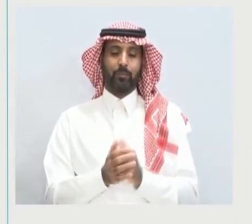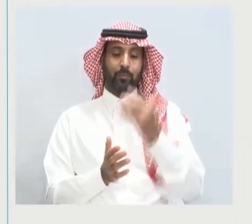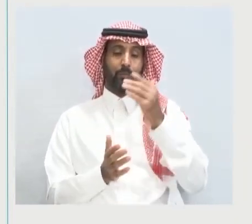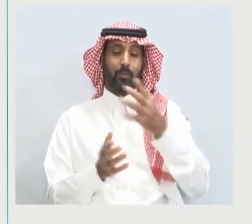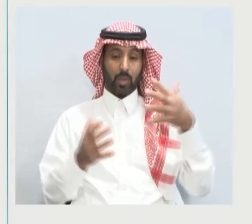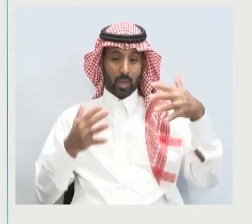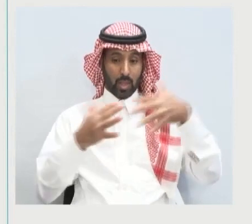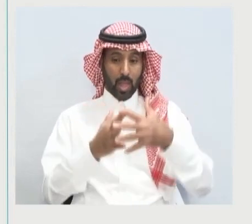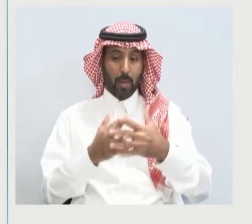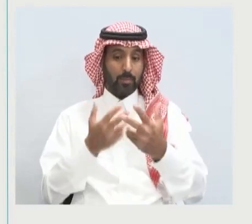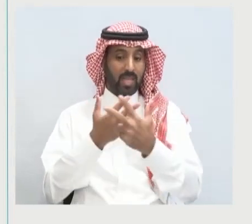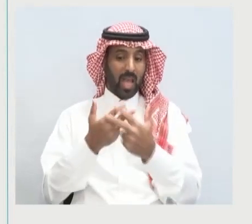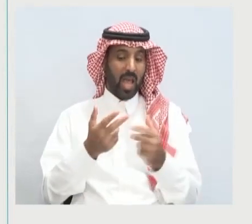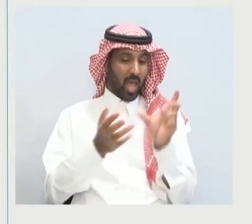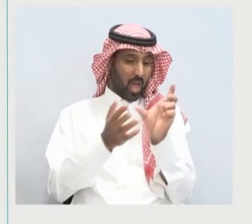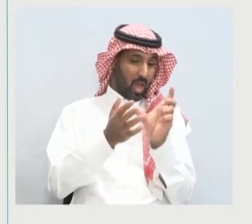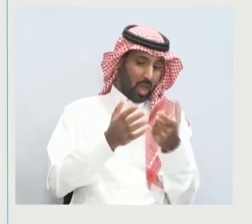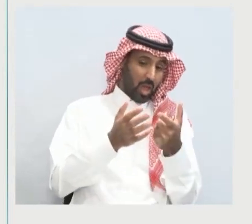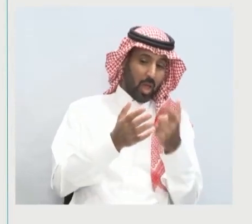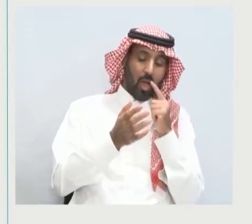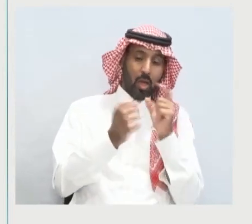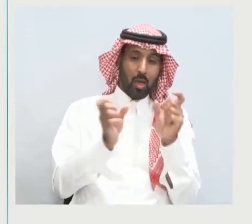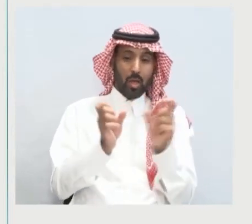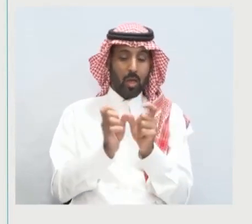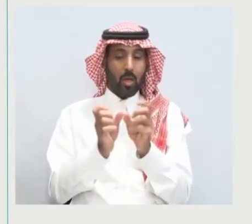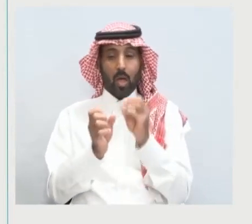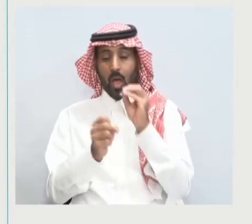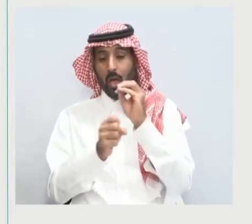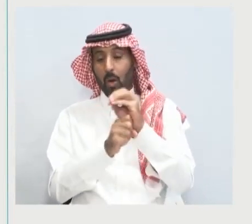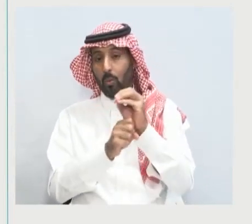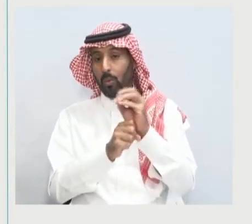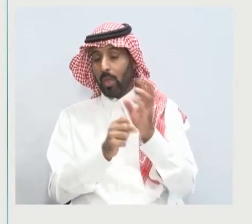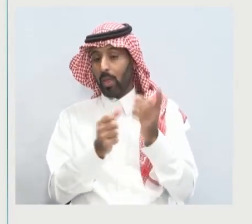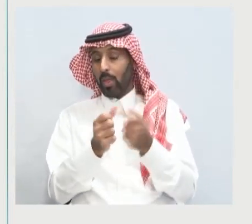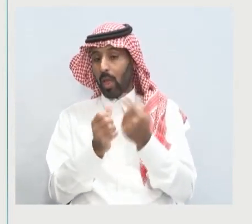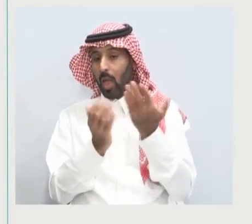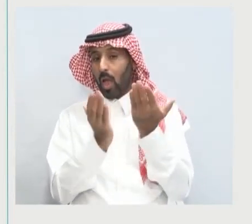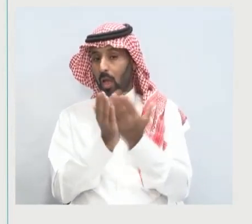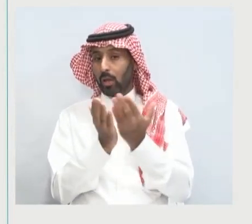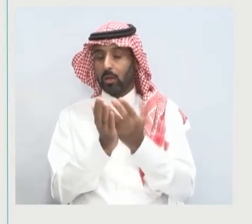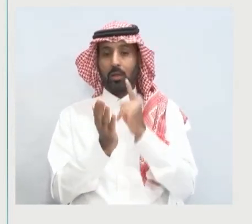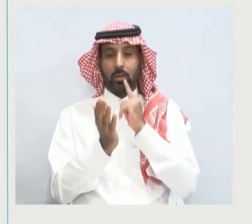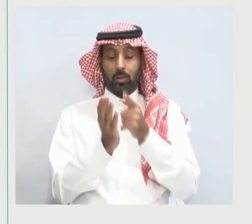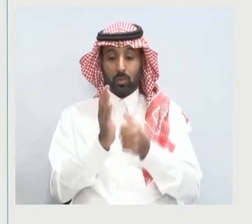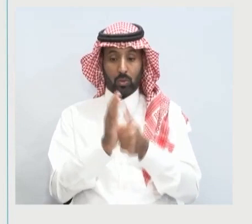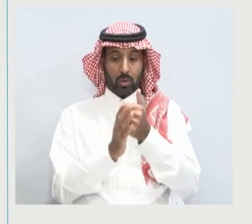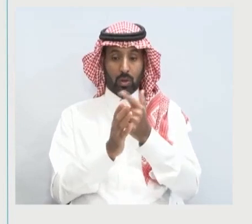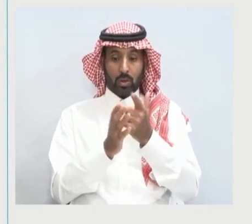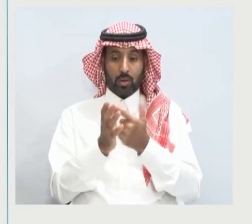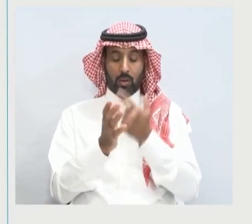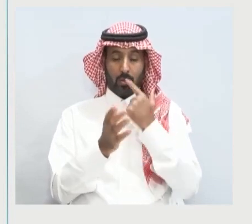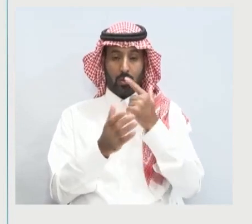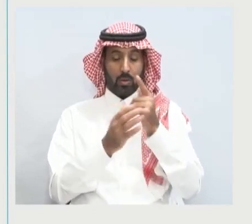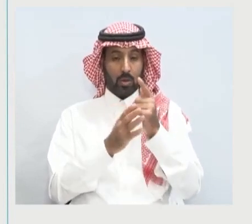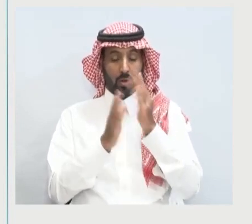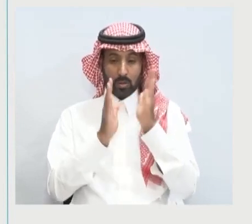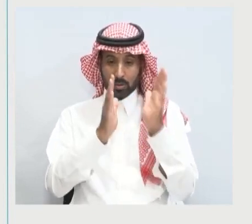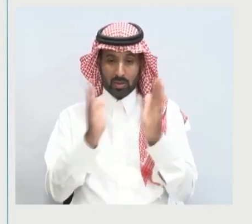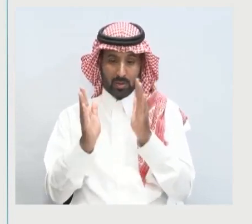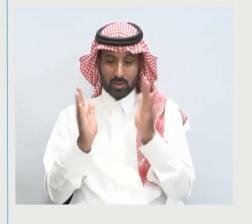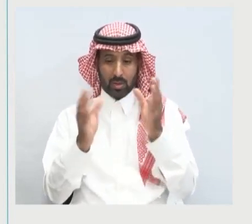دمج الخلايا والتفاف النص وتعيين المحاذاه تعلمنا درس السابق انه يمكنك تنسيق البيانات